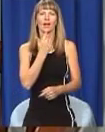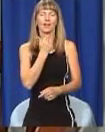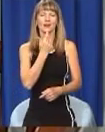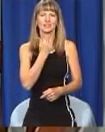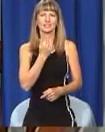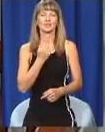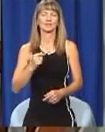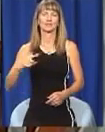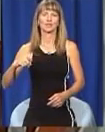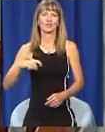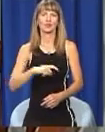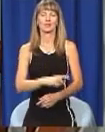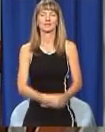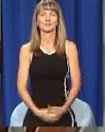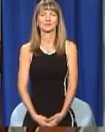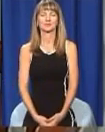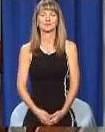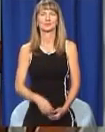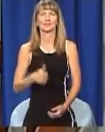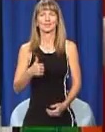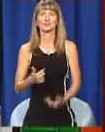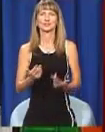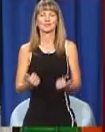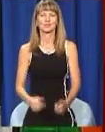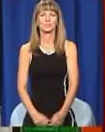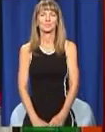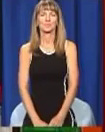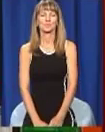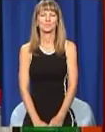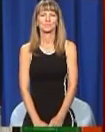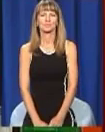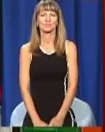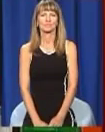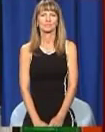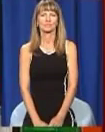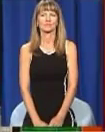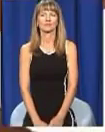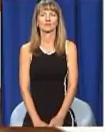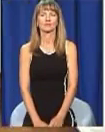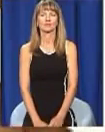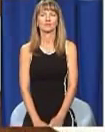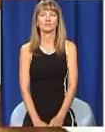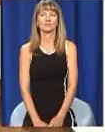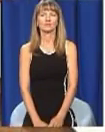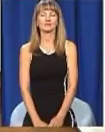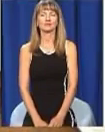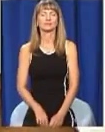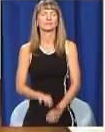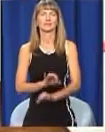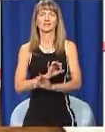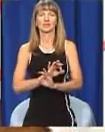красного червяка. Круто? Да. Давай, надавливай и стоп.